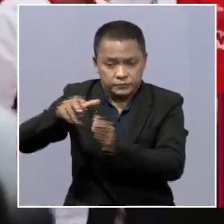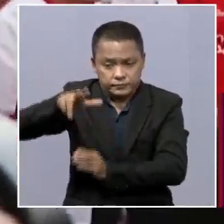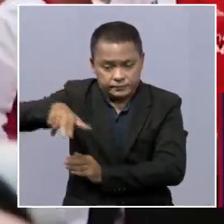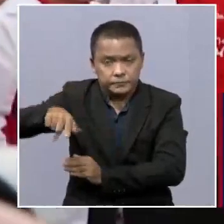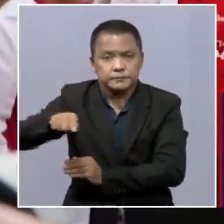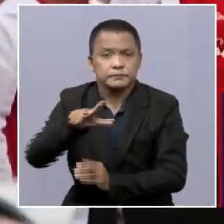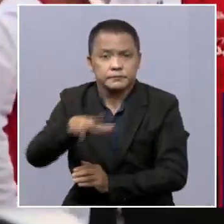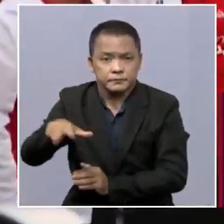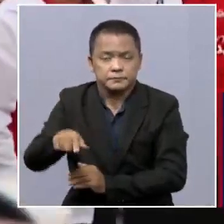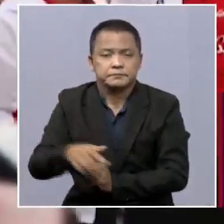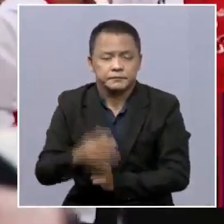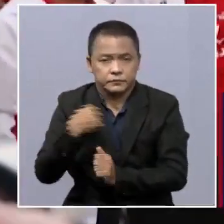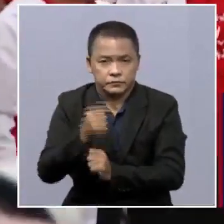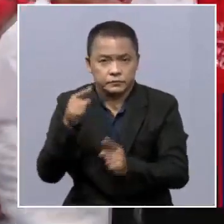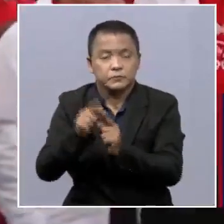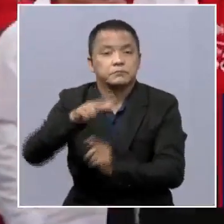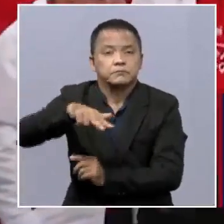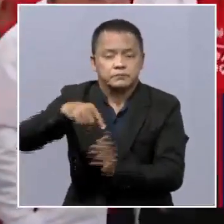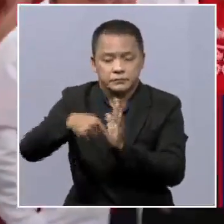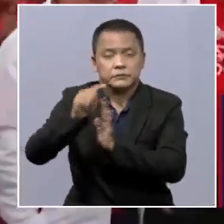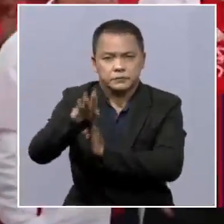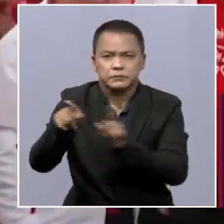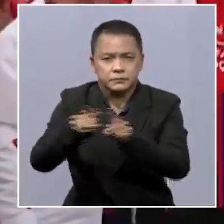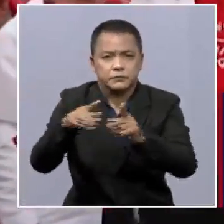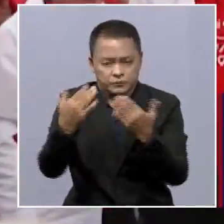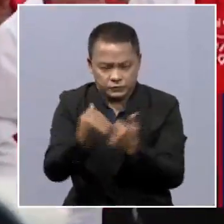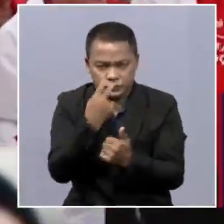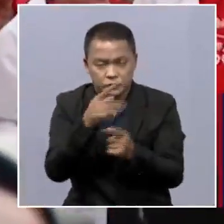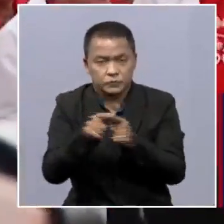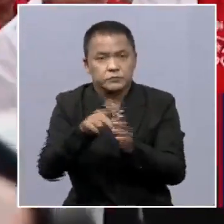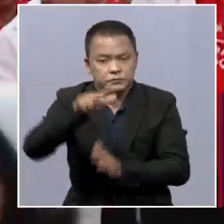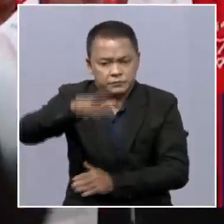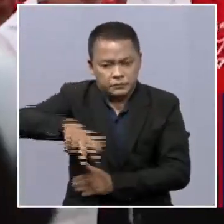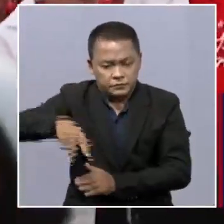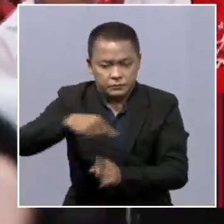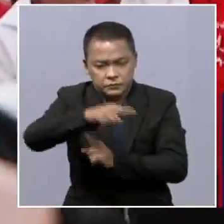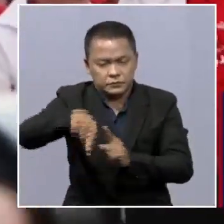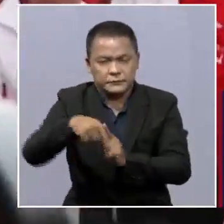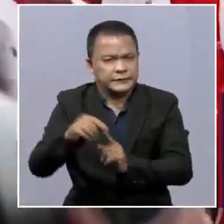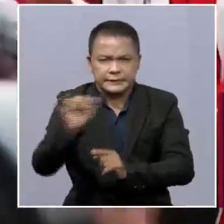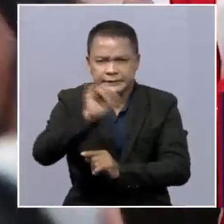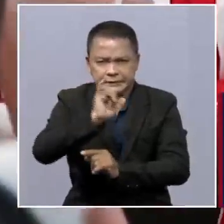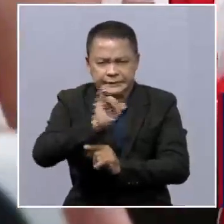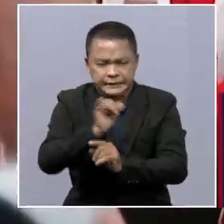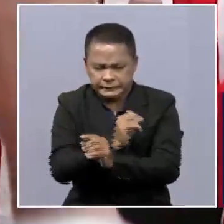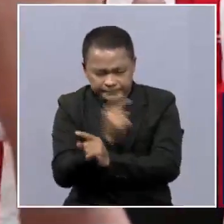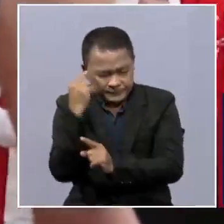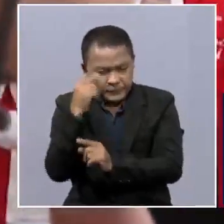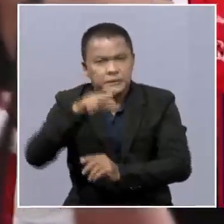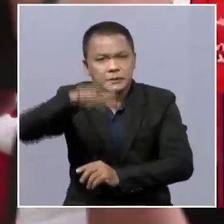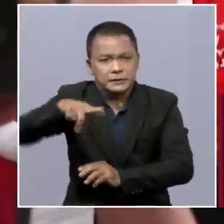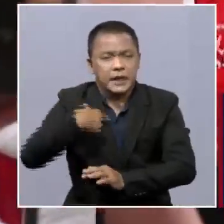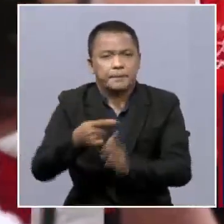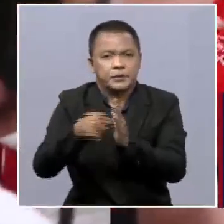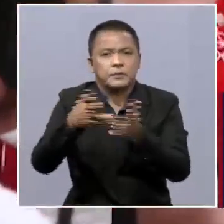พรรคเพื่อไทยก็ไปลุยเมืองปทุมเหมือนกันเพราะว่าตอนนี้เนี่ยดูเหมือนพรรคเพื่อไทยเองในพื้นที่เขายังไม่เป็นเอกภาพเพื่อไทยตอนนี้ใน